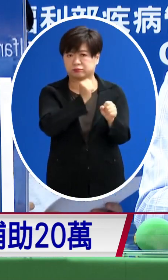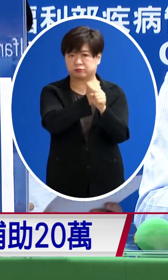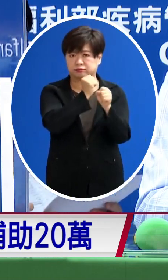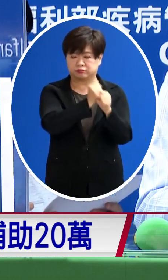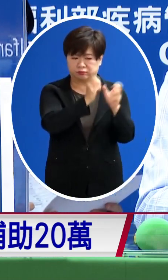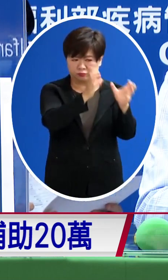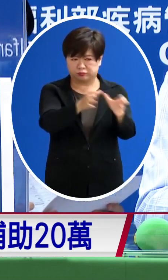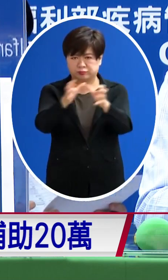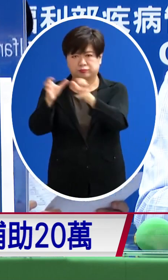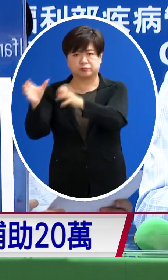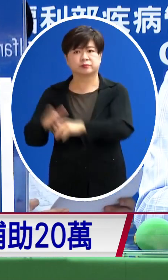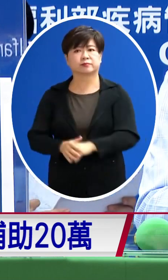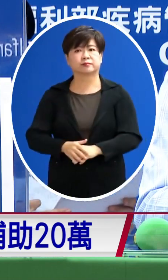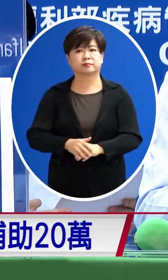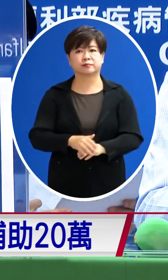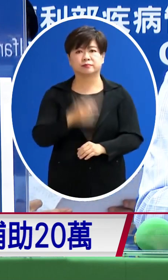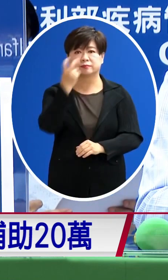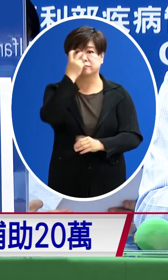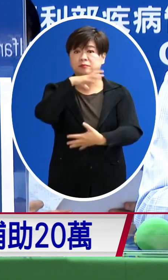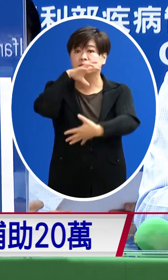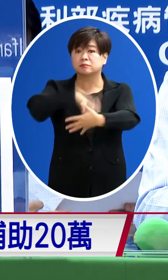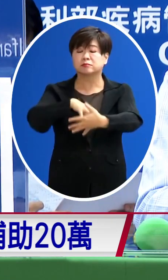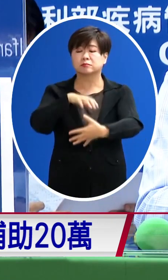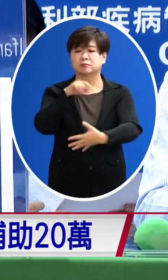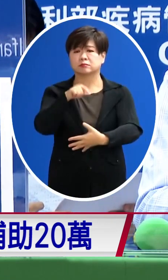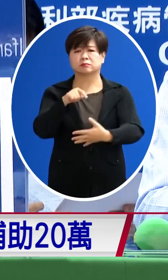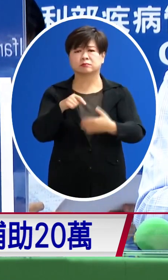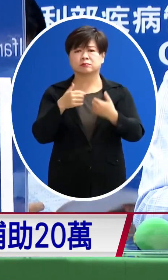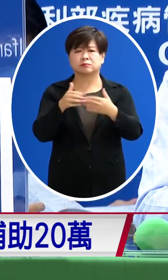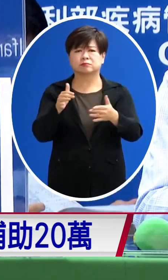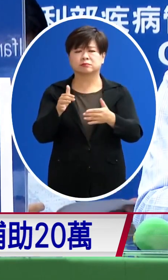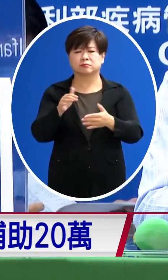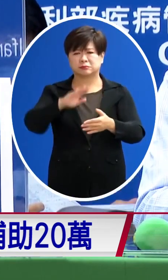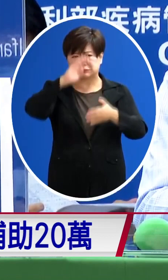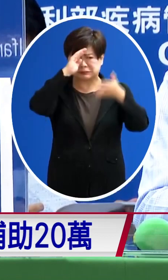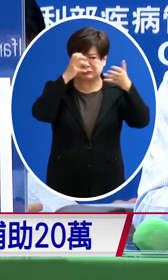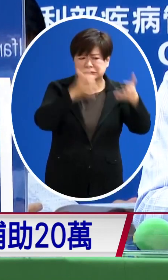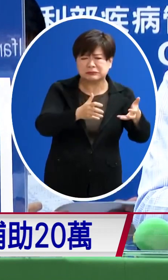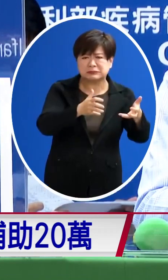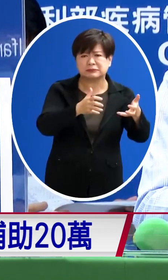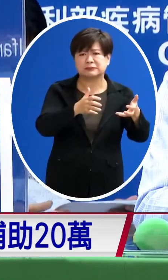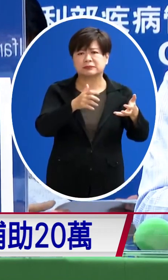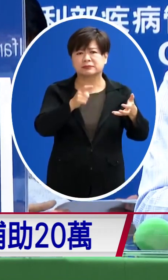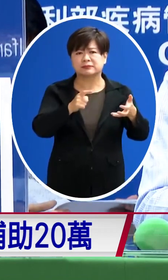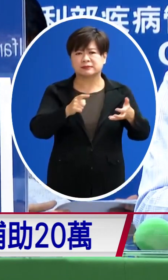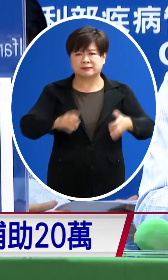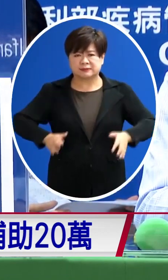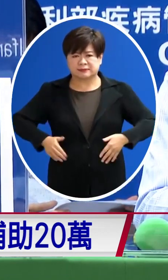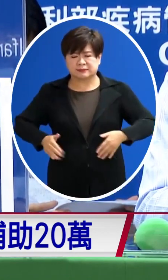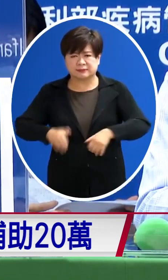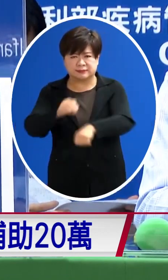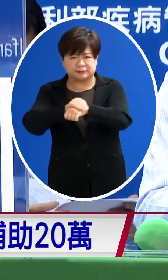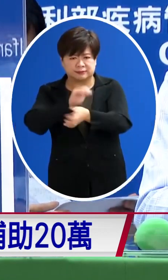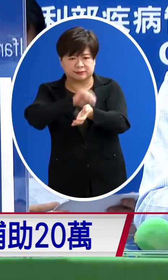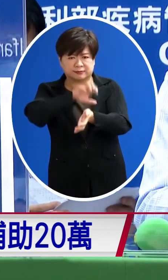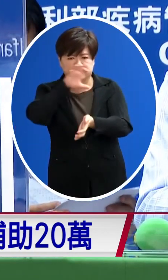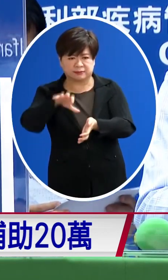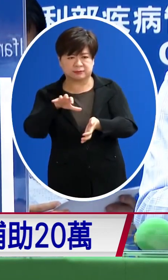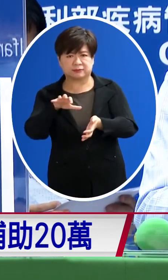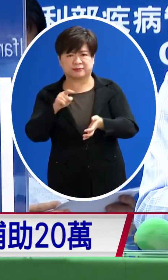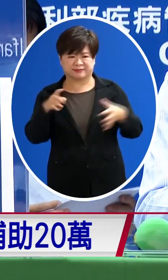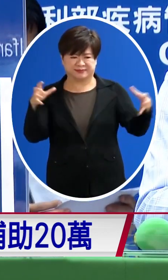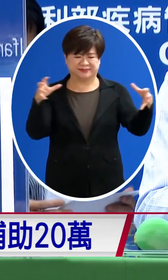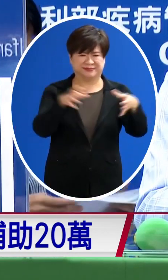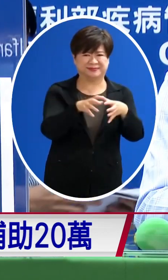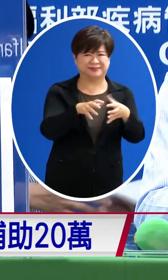在这个筛检站里面，好，尽量不要设在我们重度级的急救医院。好，因为本来重